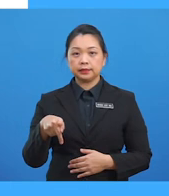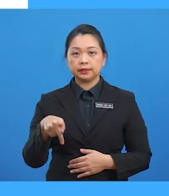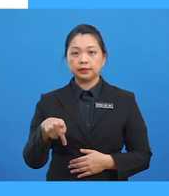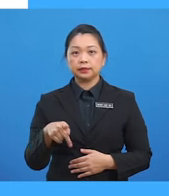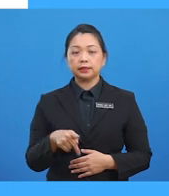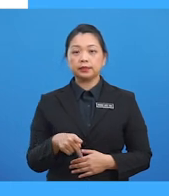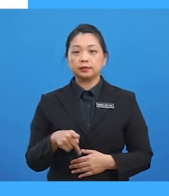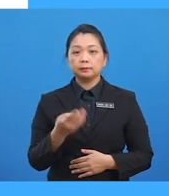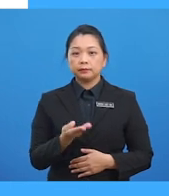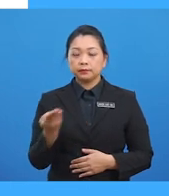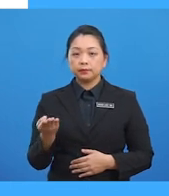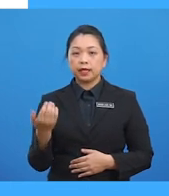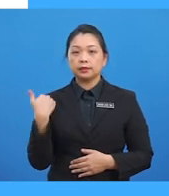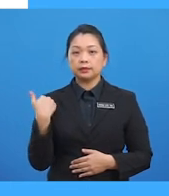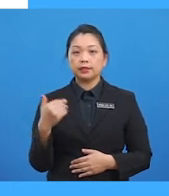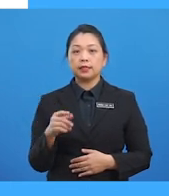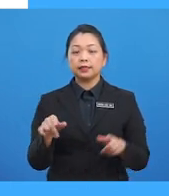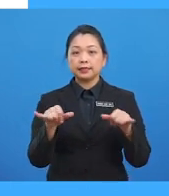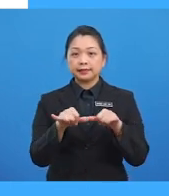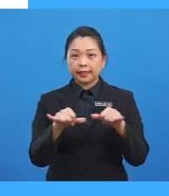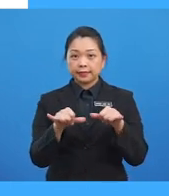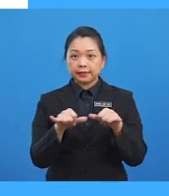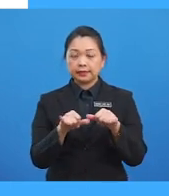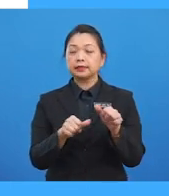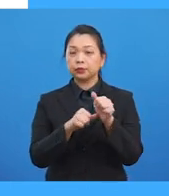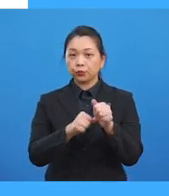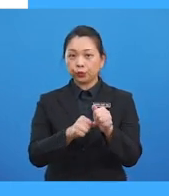format GIF dengan saiz tidak melebihi 100 KB dan